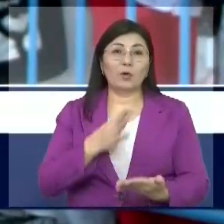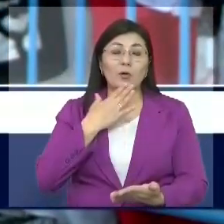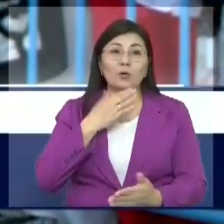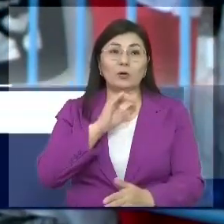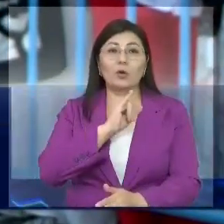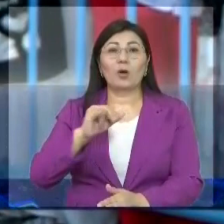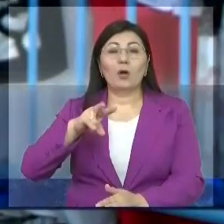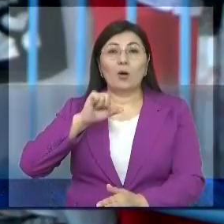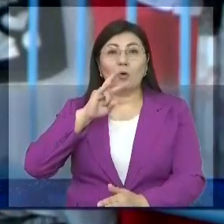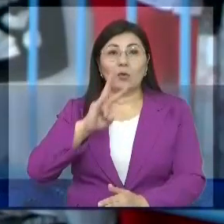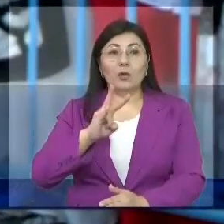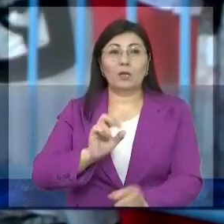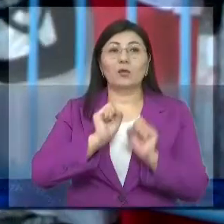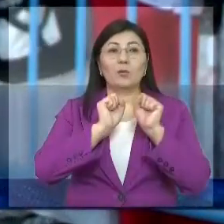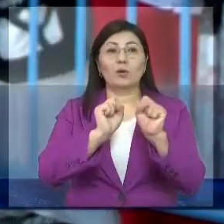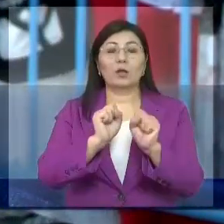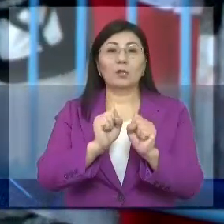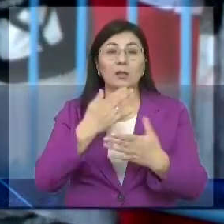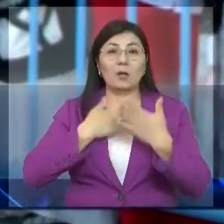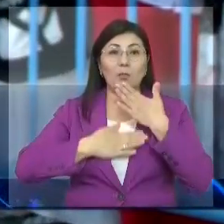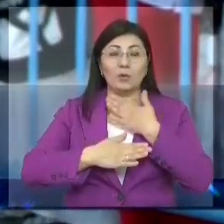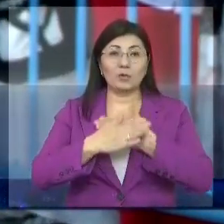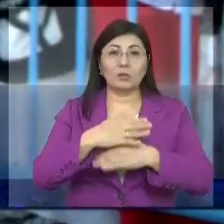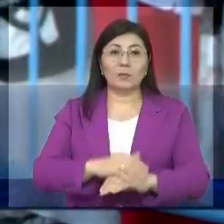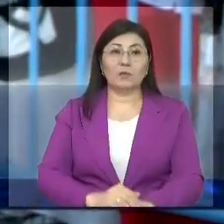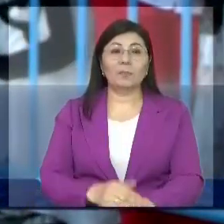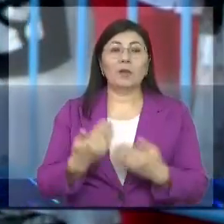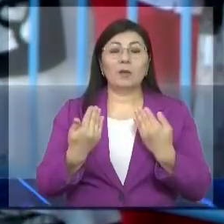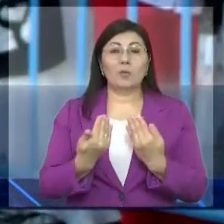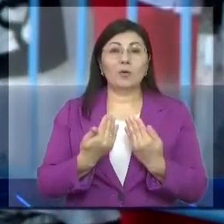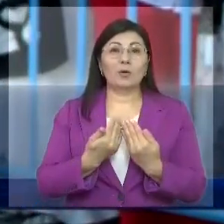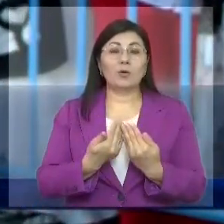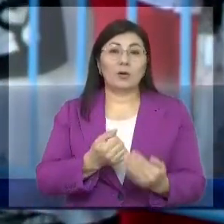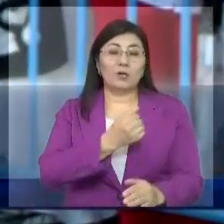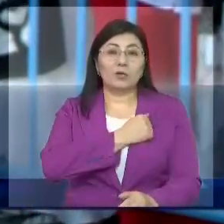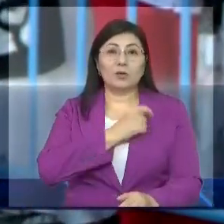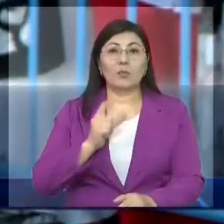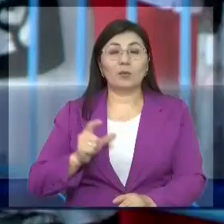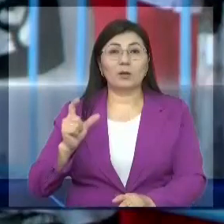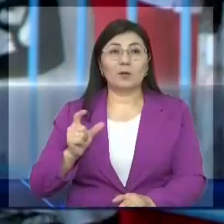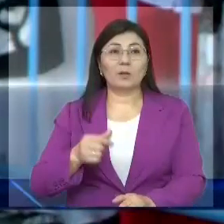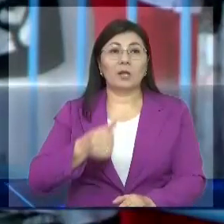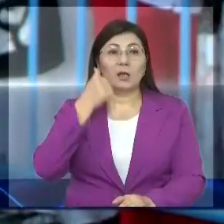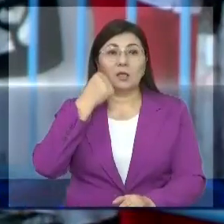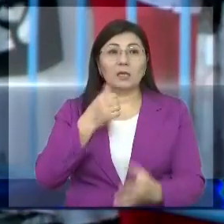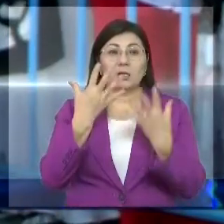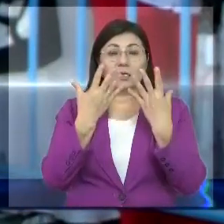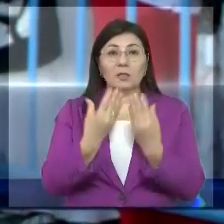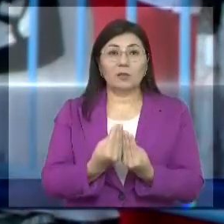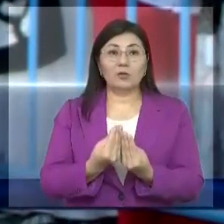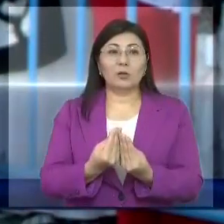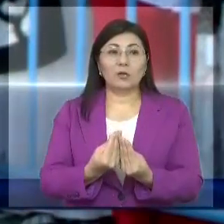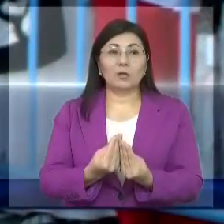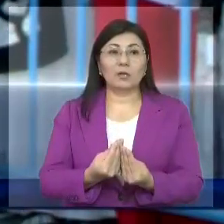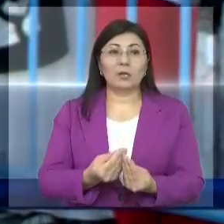ұлан қорғайтынына қуаныштымыз. Армысындар жауынгерлер. Бүгінгі жауынгерлеріміз ертеңгі